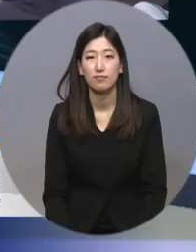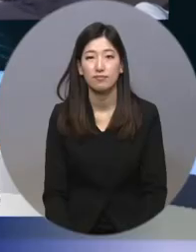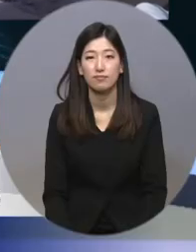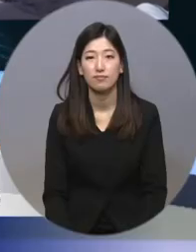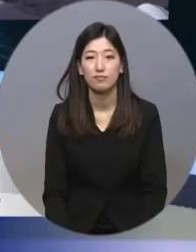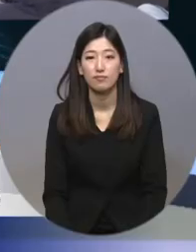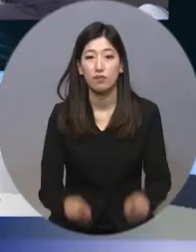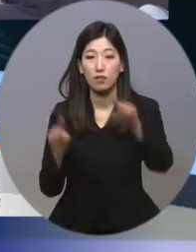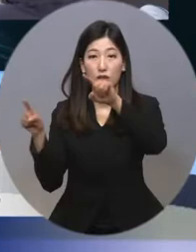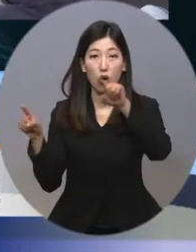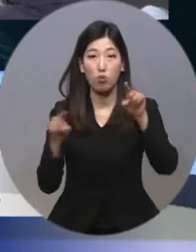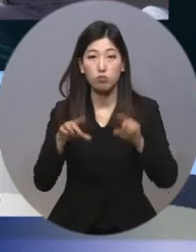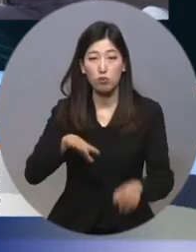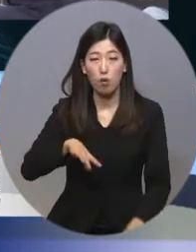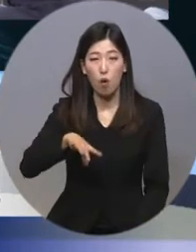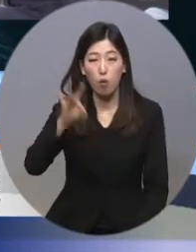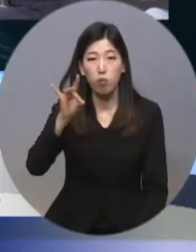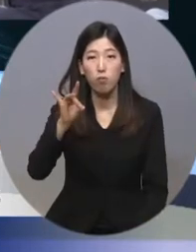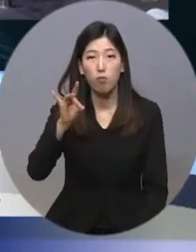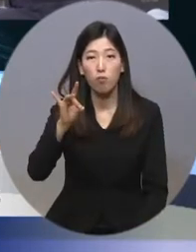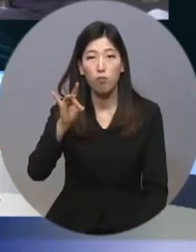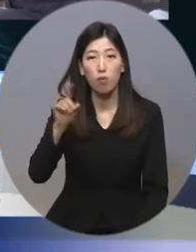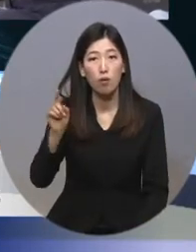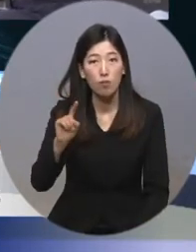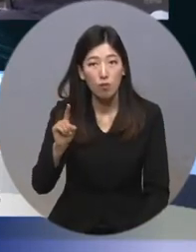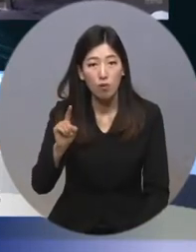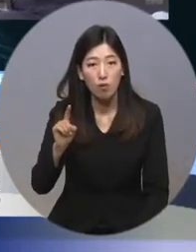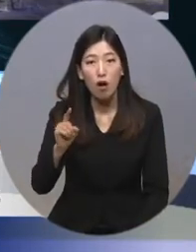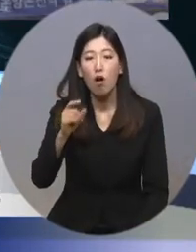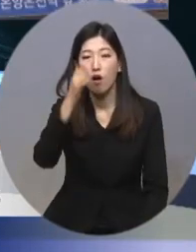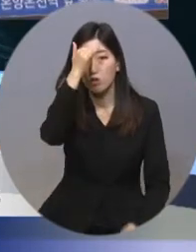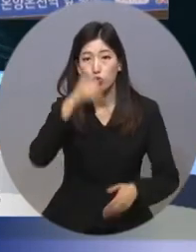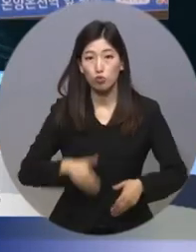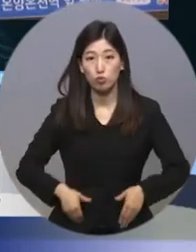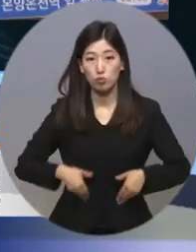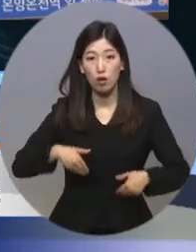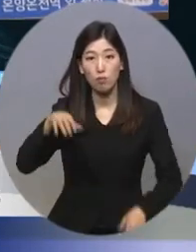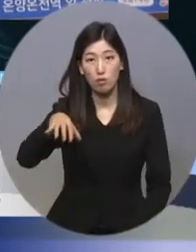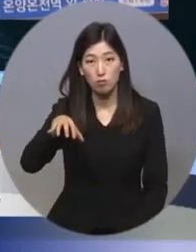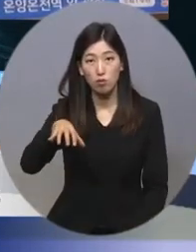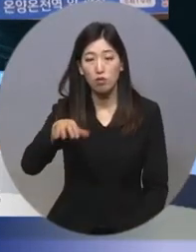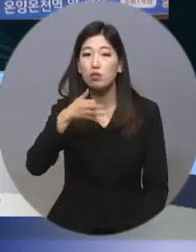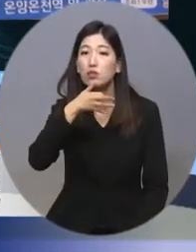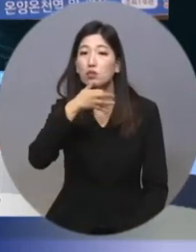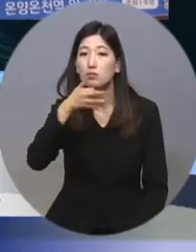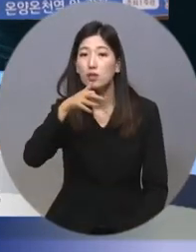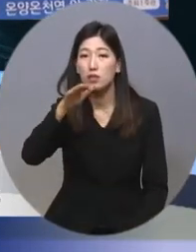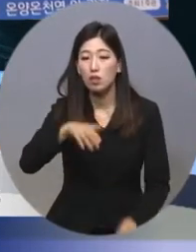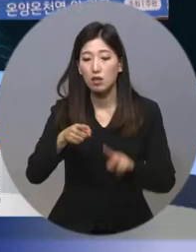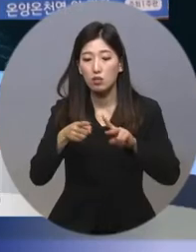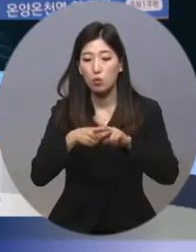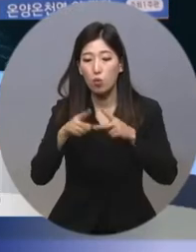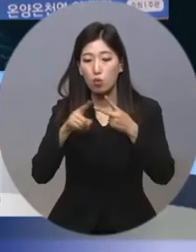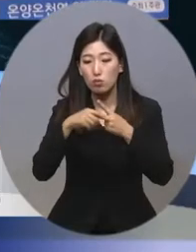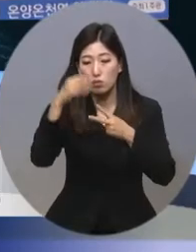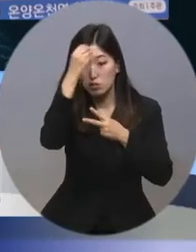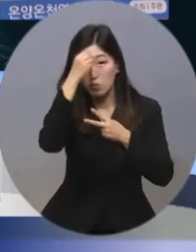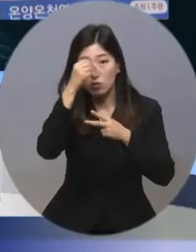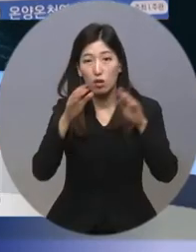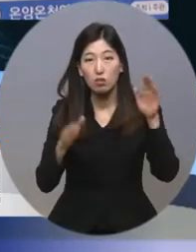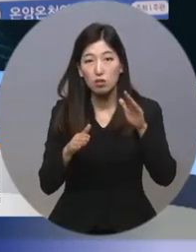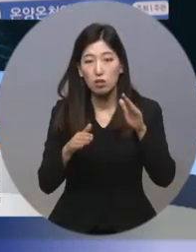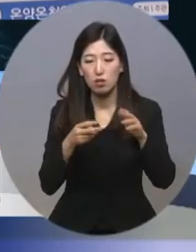전국 최초로 충청남도가 4월부터 만 18세 이하 어린이와 청소년들에게 버스비를